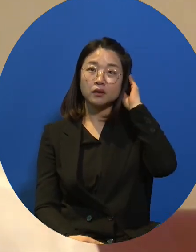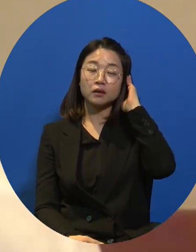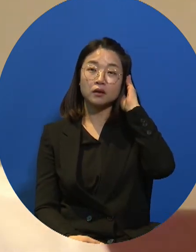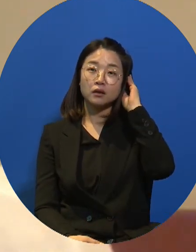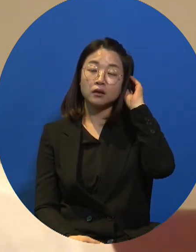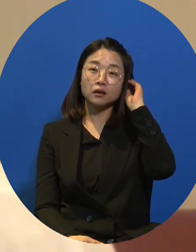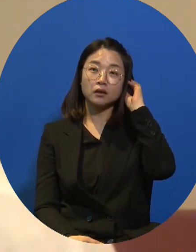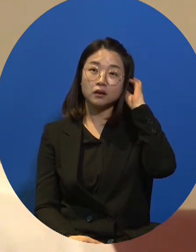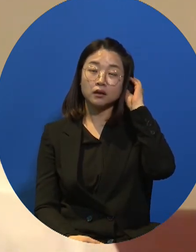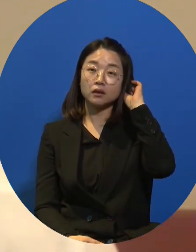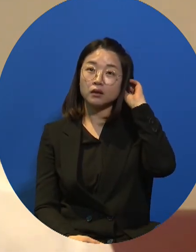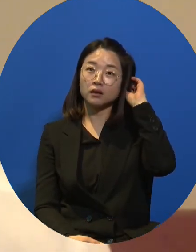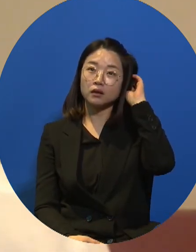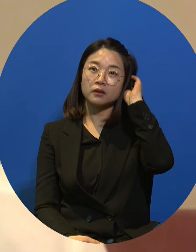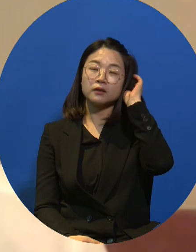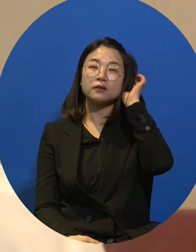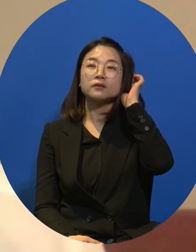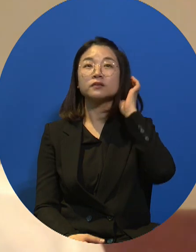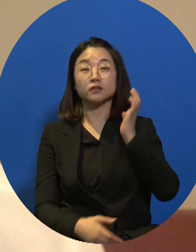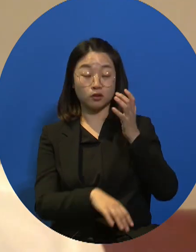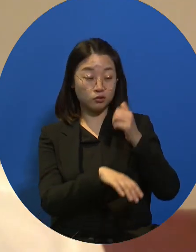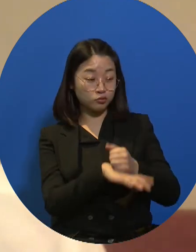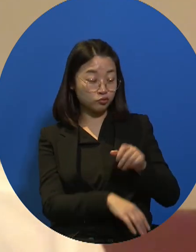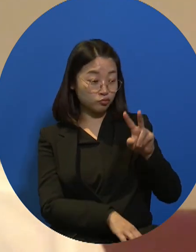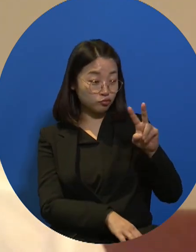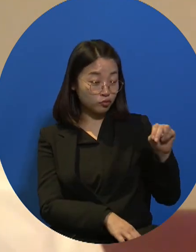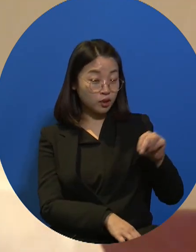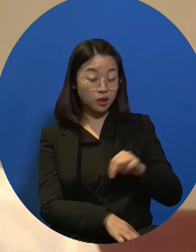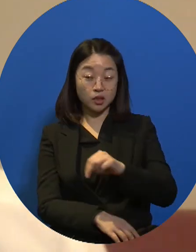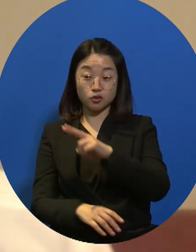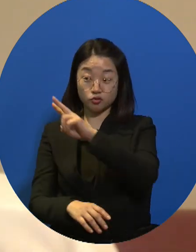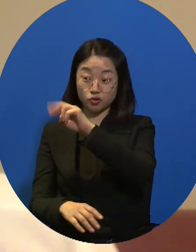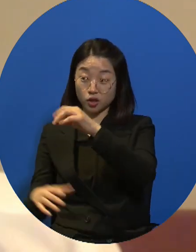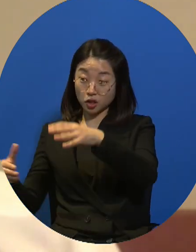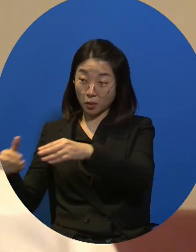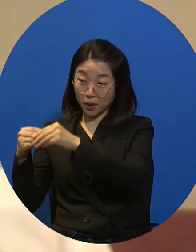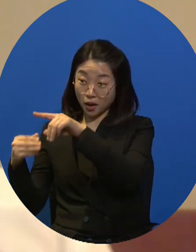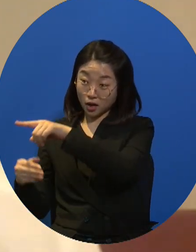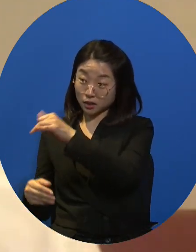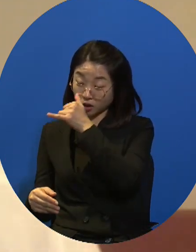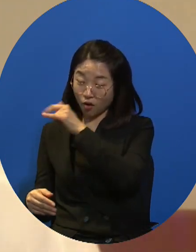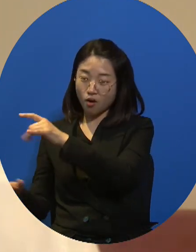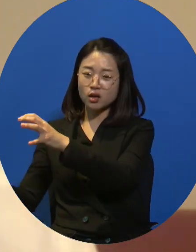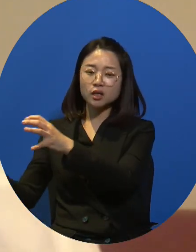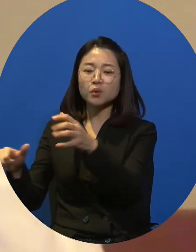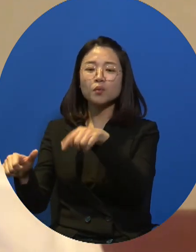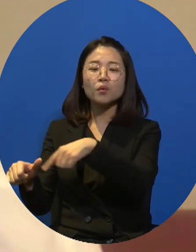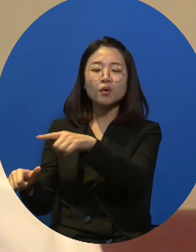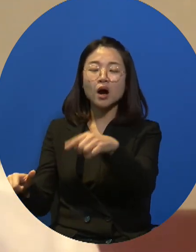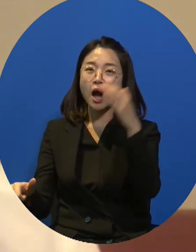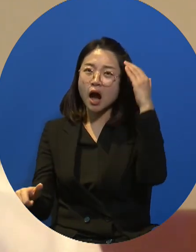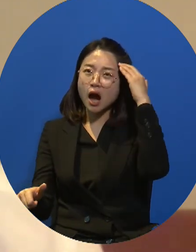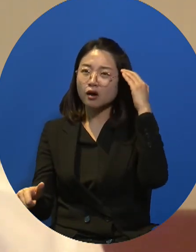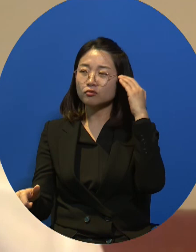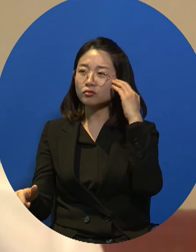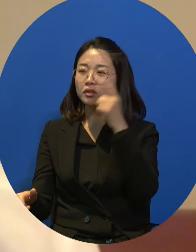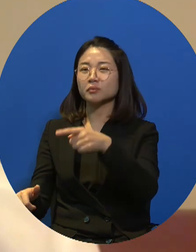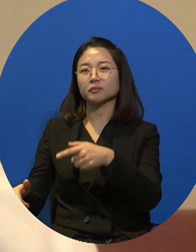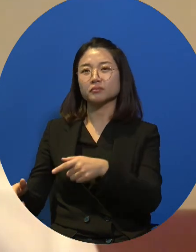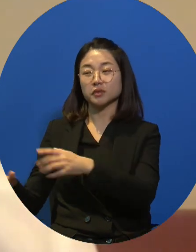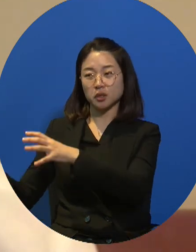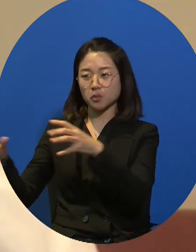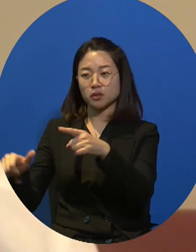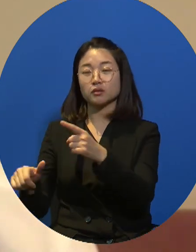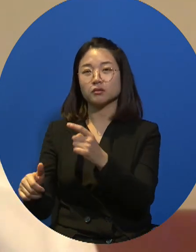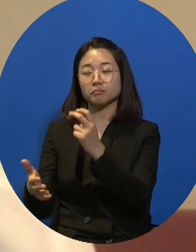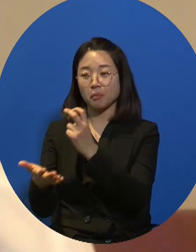없고 결국은 이제 유엔과 같은 국제 협약과 관련된 제도로 가게 되는 것이라고 볼 수가